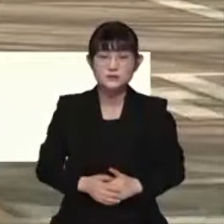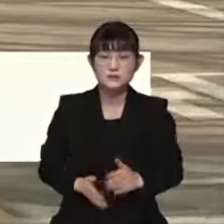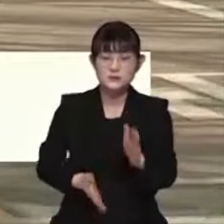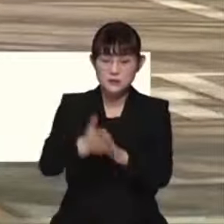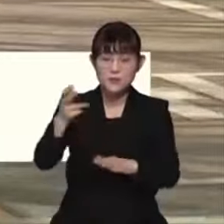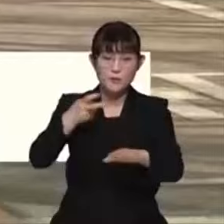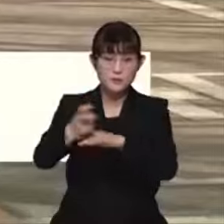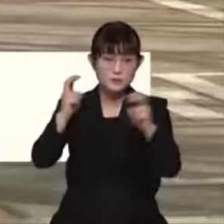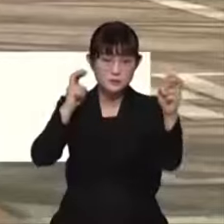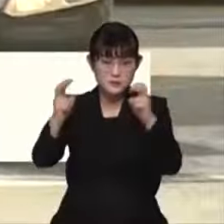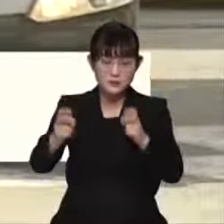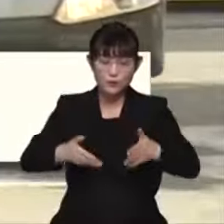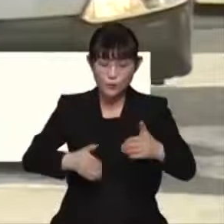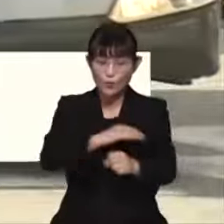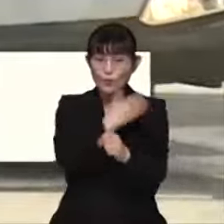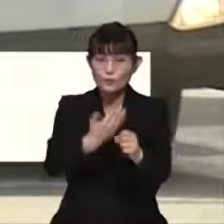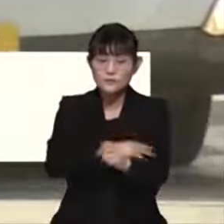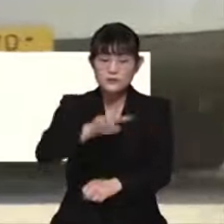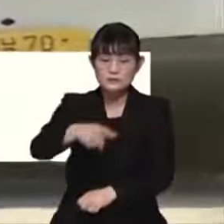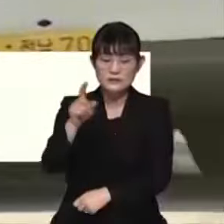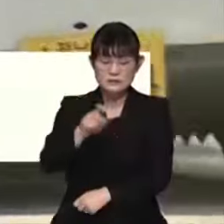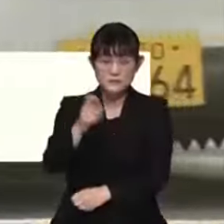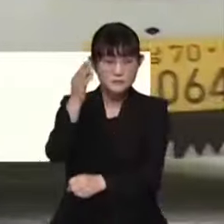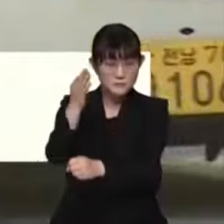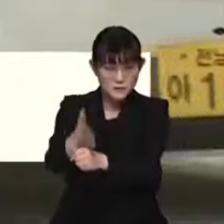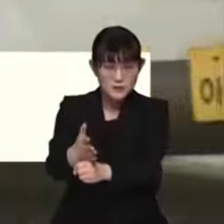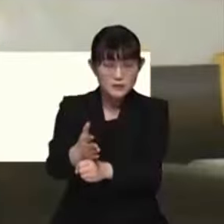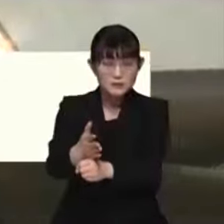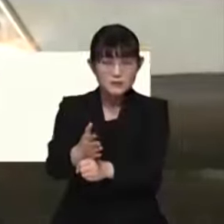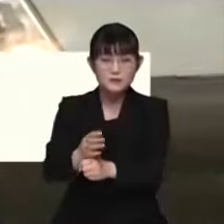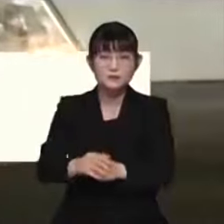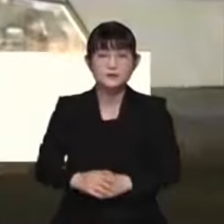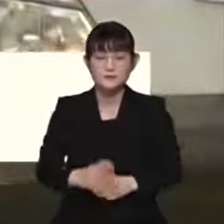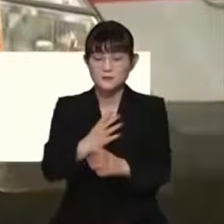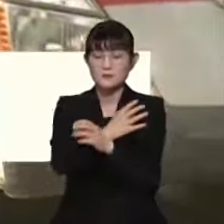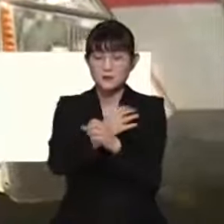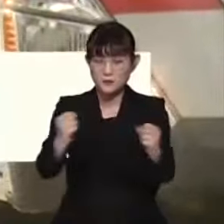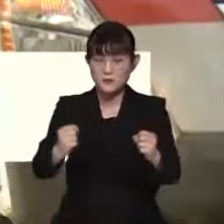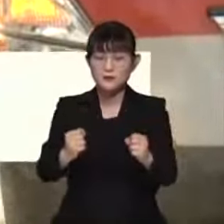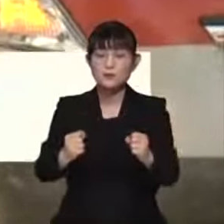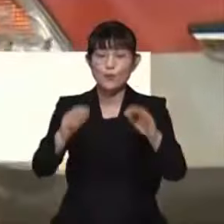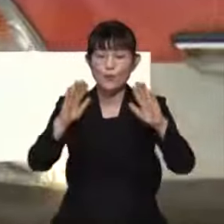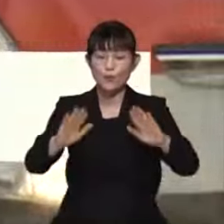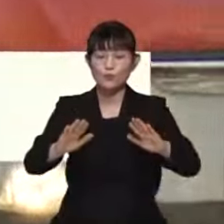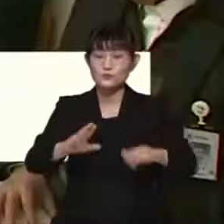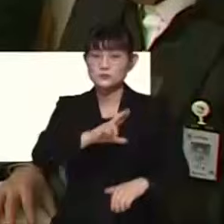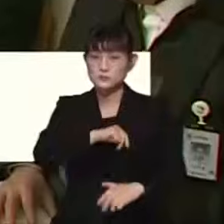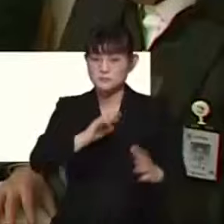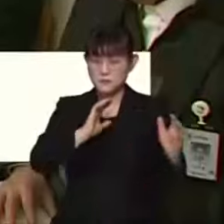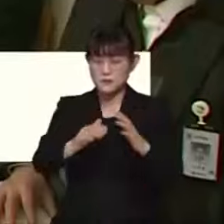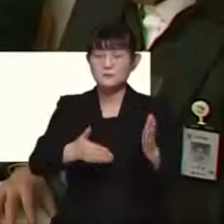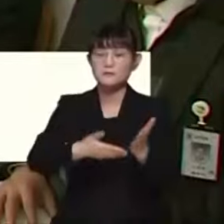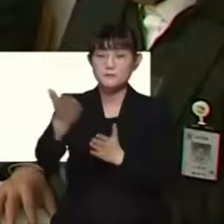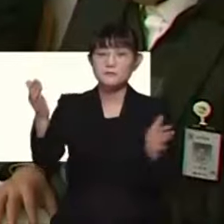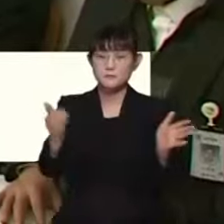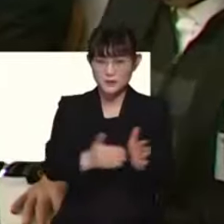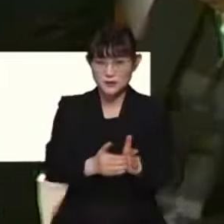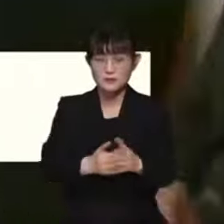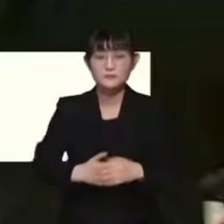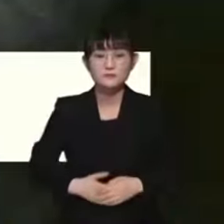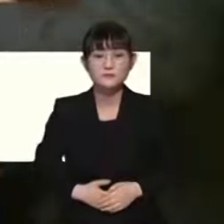시내버스 업체로부터 노선권을 210억 원에 사들이는 운송사업 인수인계 계약 수정 동의안이 의회 상임위를 통과했다고